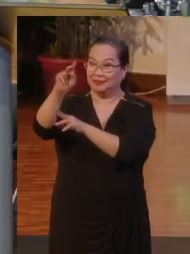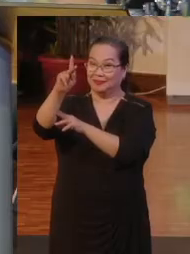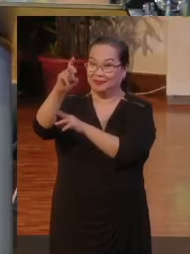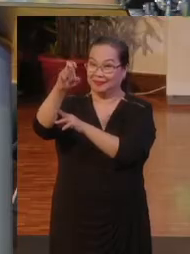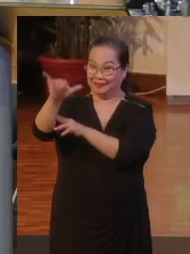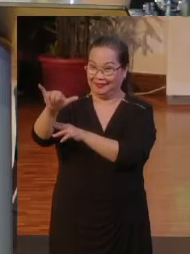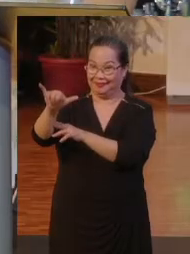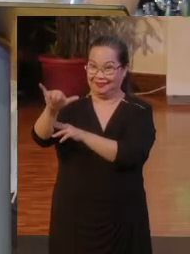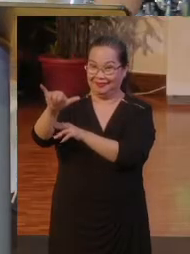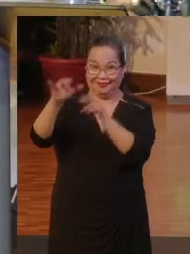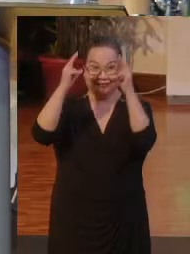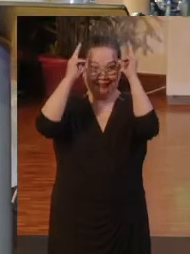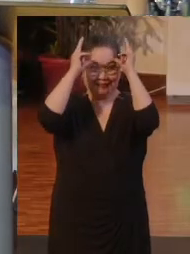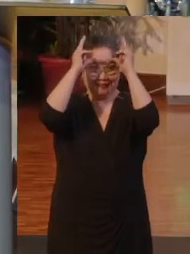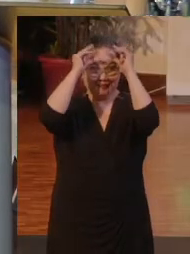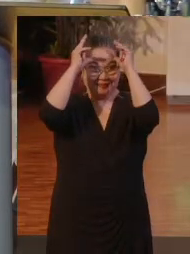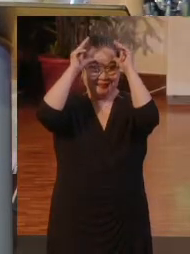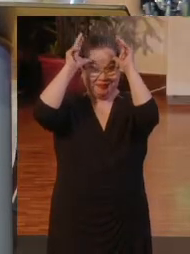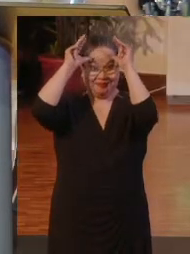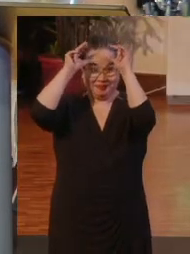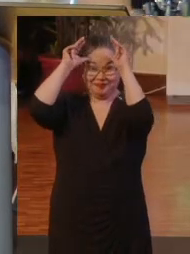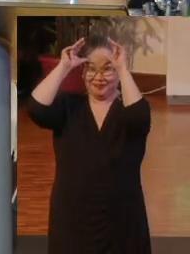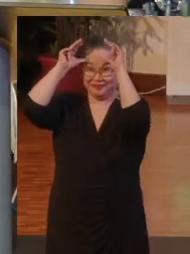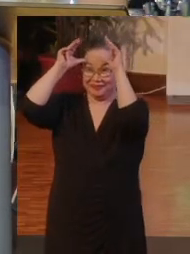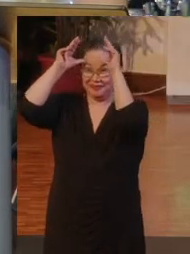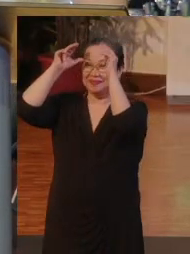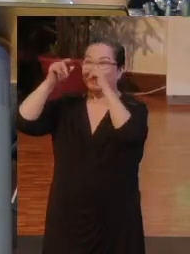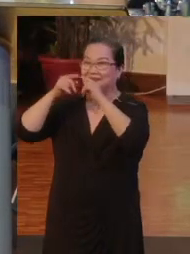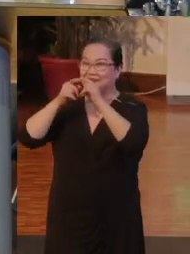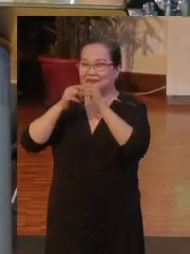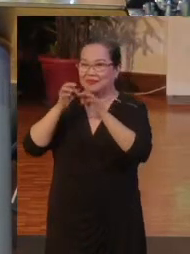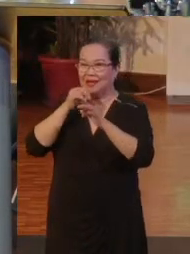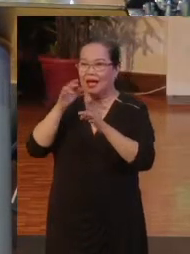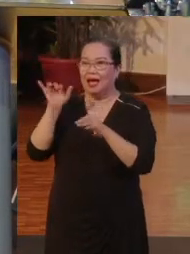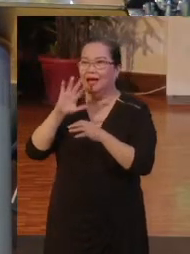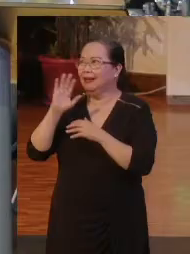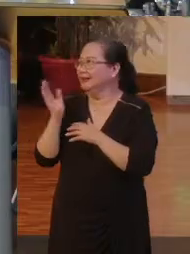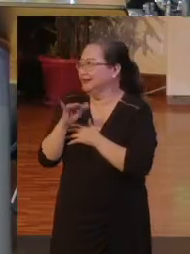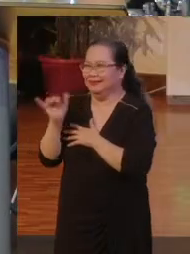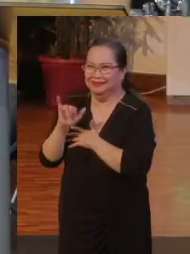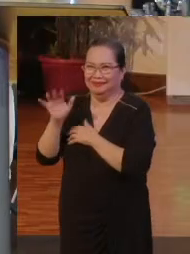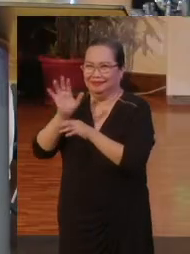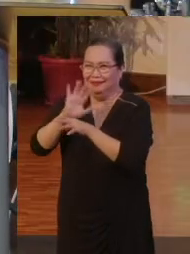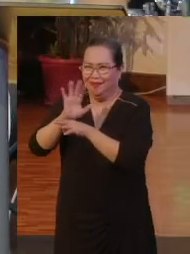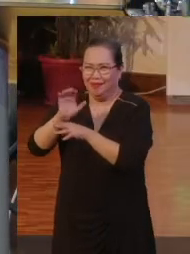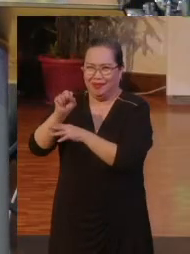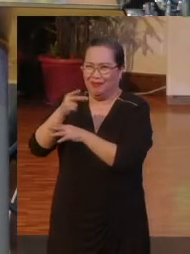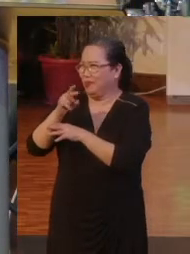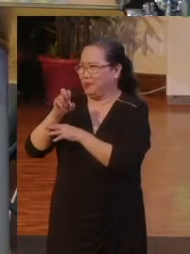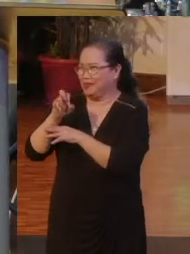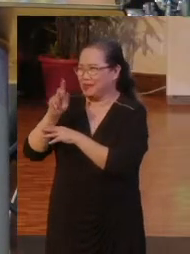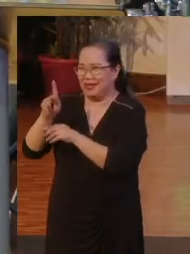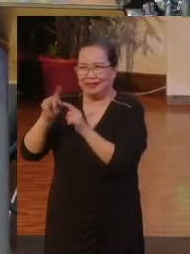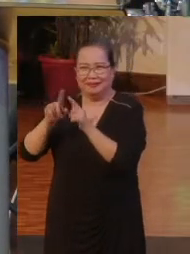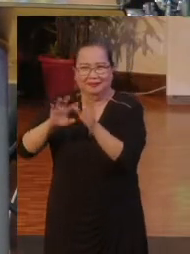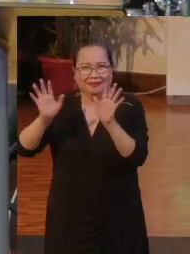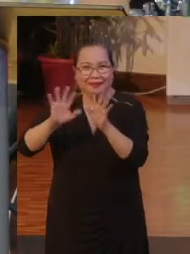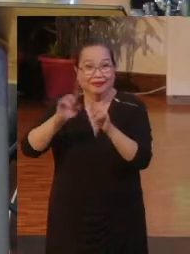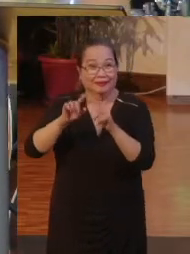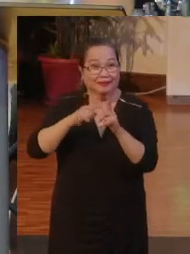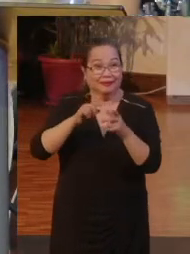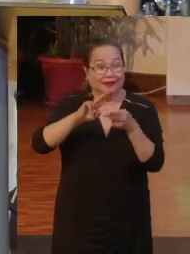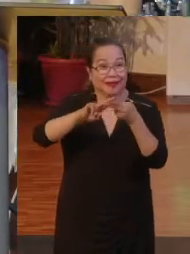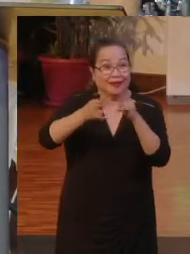Yung donkey, no? Hindi yung donkey sa Shrek, no? Yung donkey dito sa